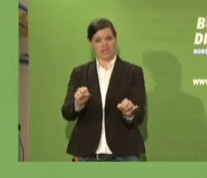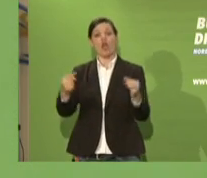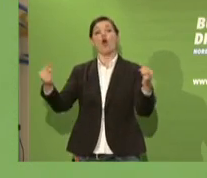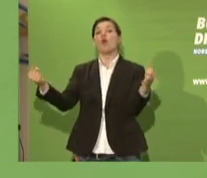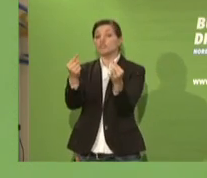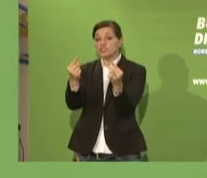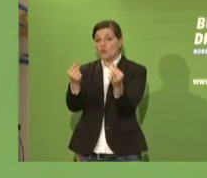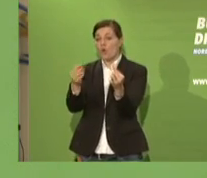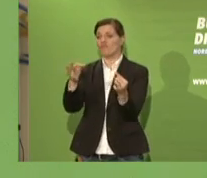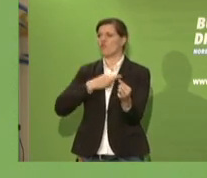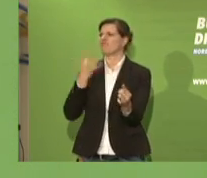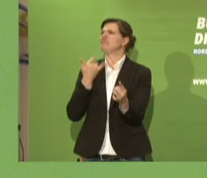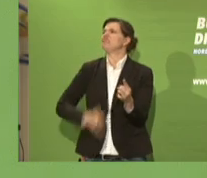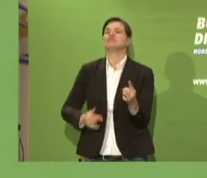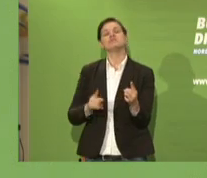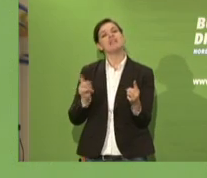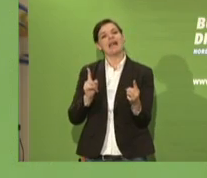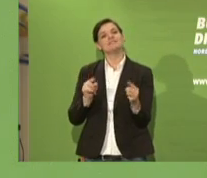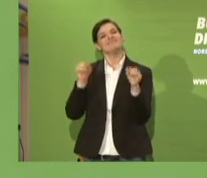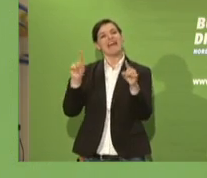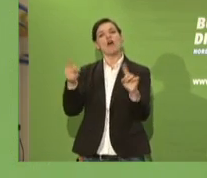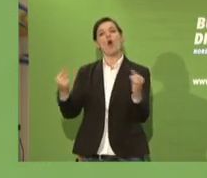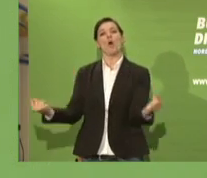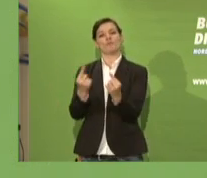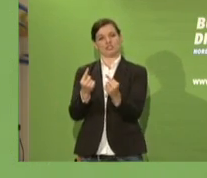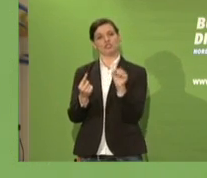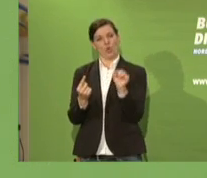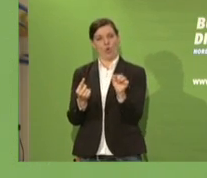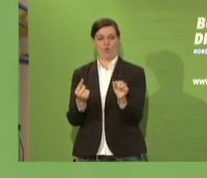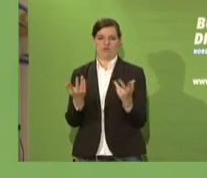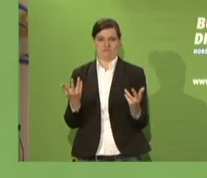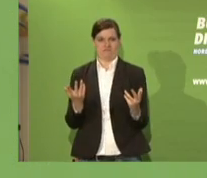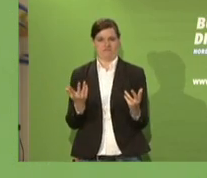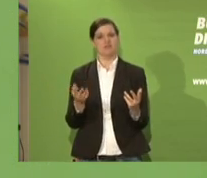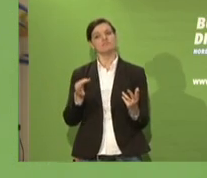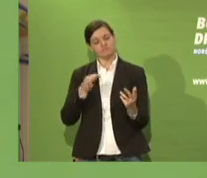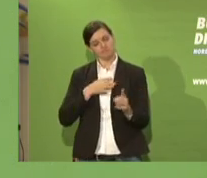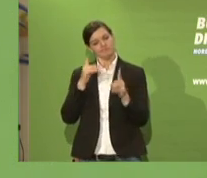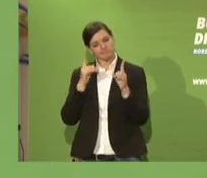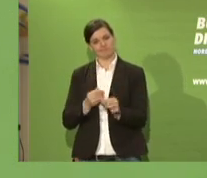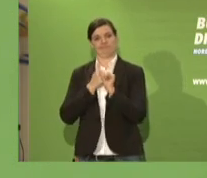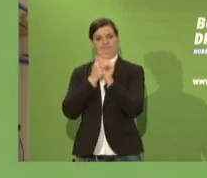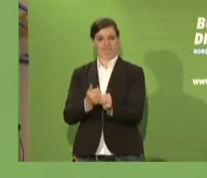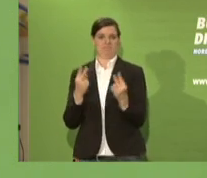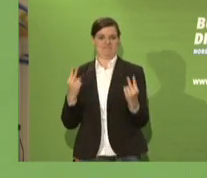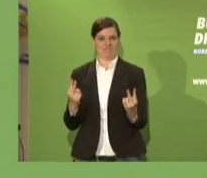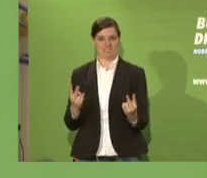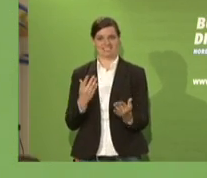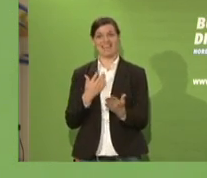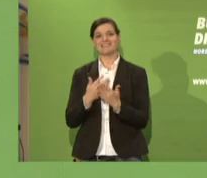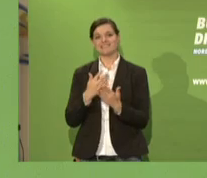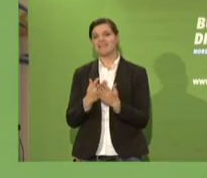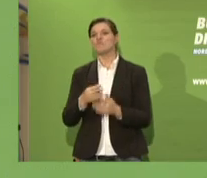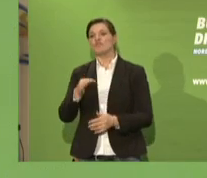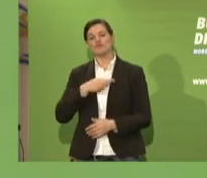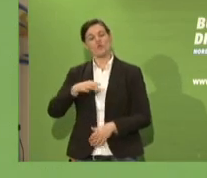eben nicht Mist, sondern auch der Gang in die Opposition ist konsequent und gerade das macht auch unsere Glaubwürdigkeit